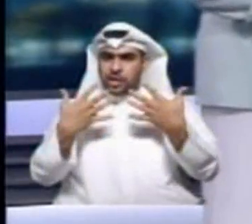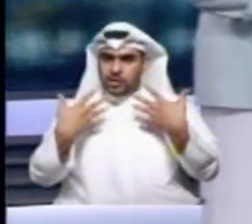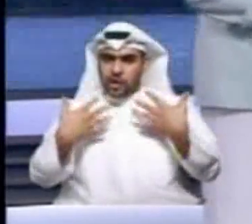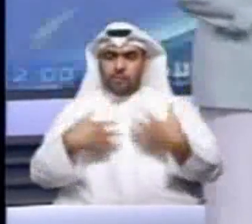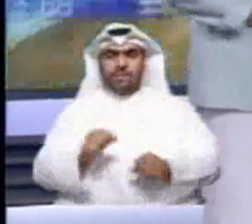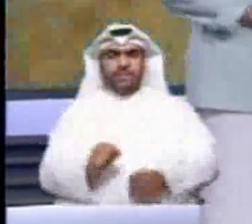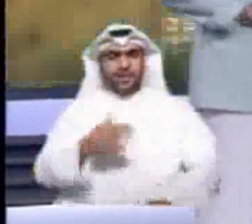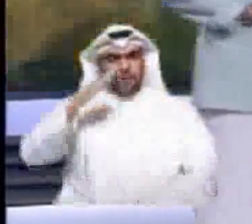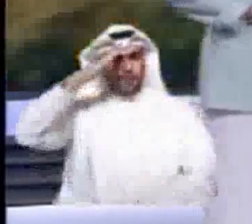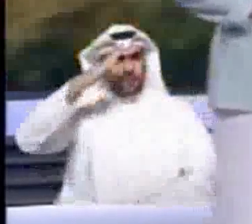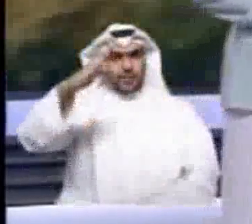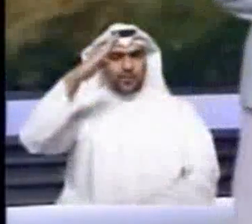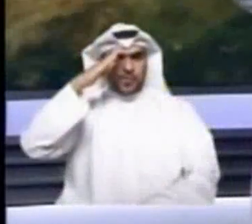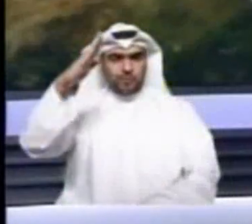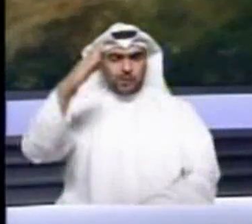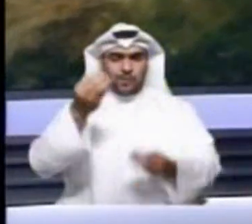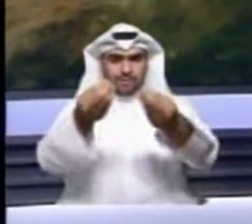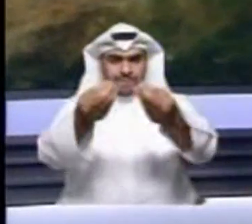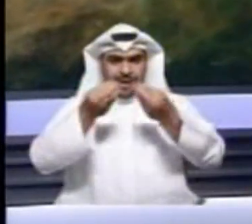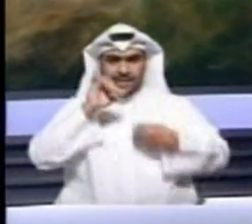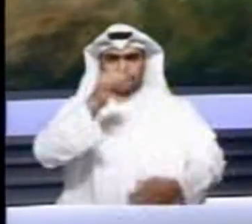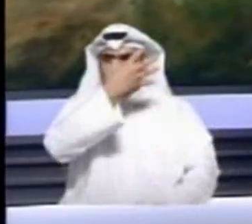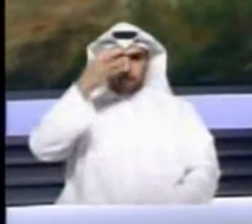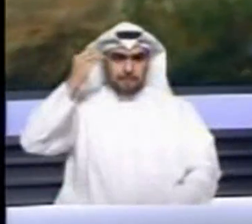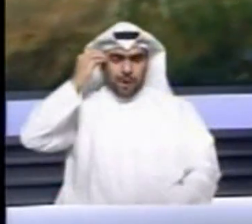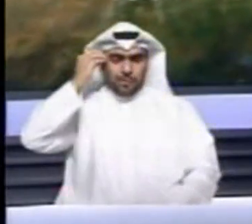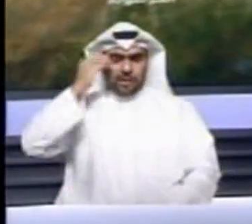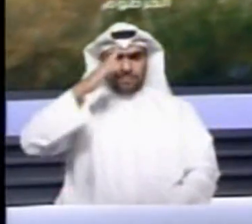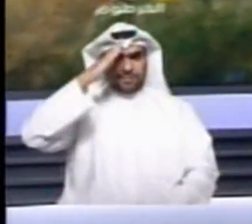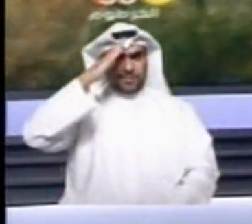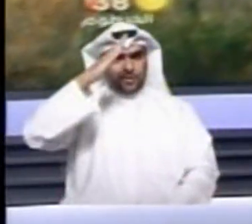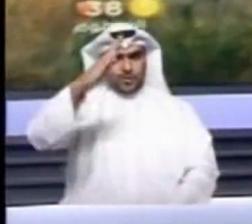القيمه اللي اثريت فيها نشرتنا. اما الان اعزائي المشاهدين تنتهي جولتنا الجويه.